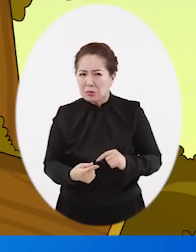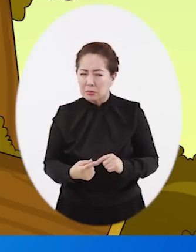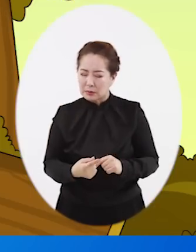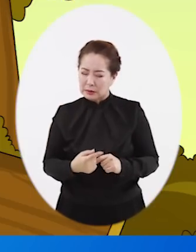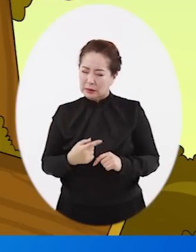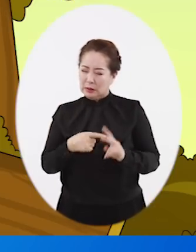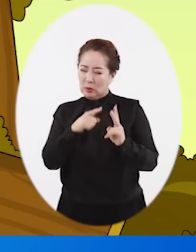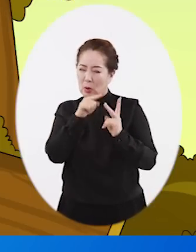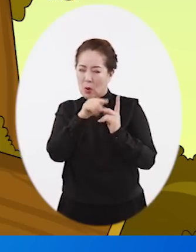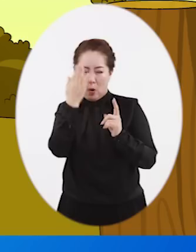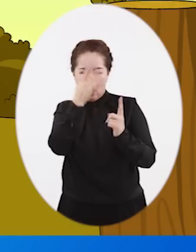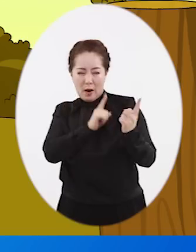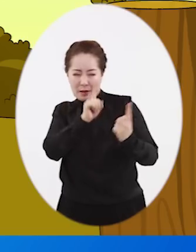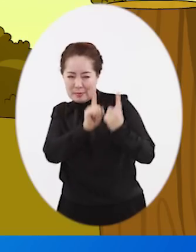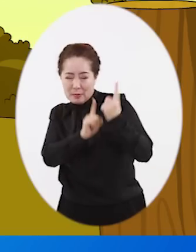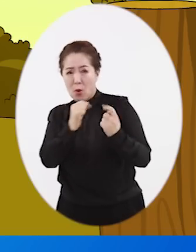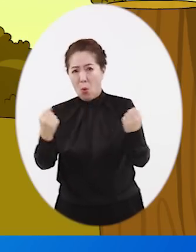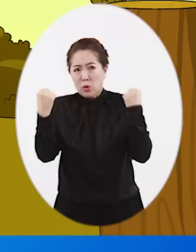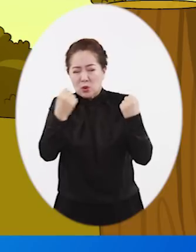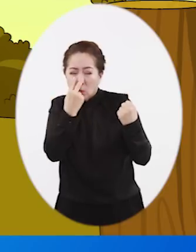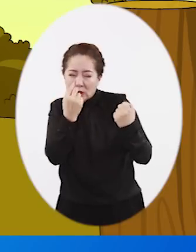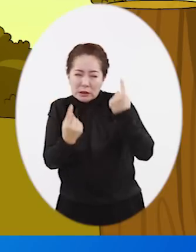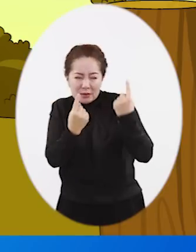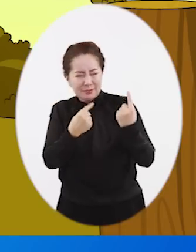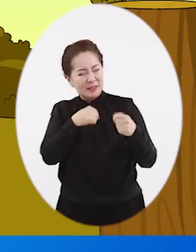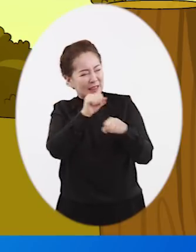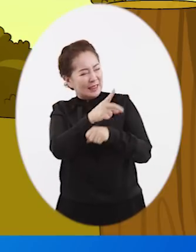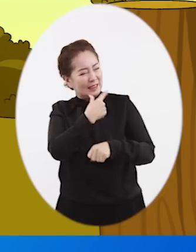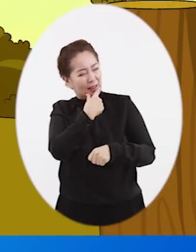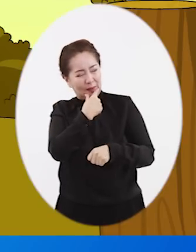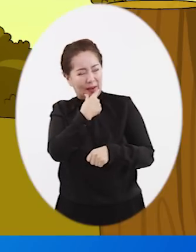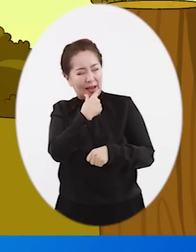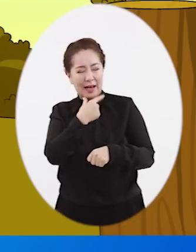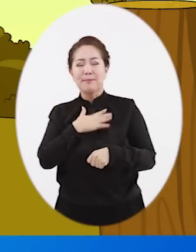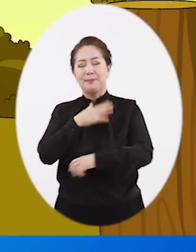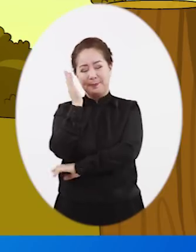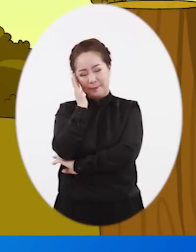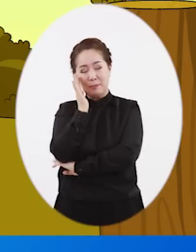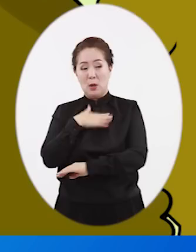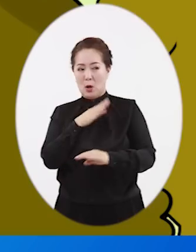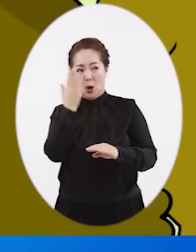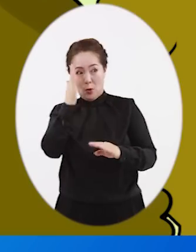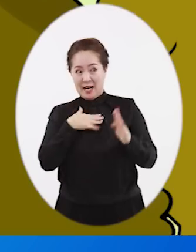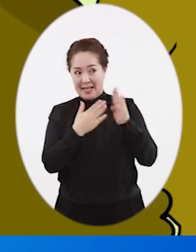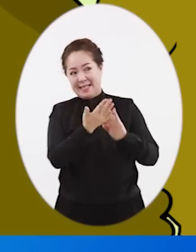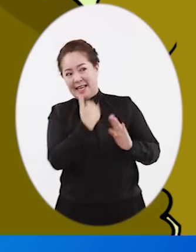үзээ дийлэхгүй юм байна. Тэгэхээр өвгнийг одоо гэрлүүгээ авч очоод